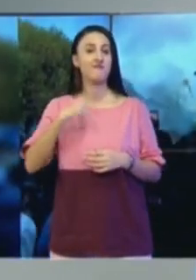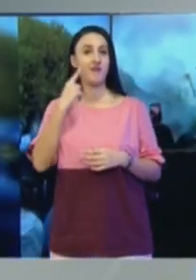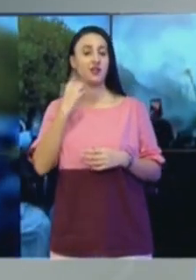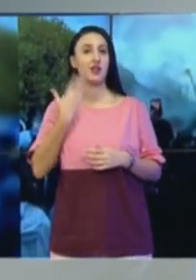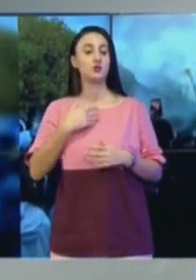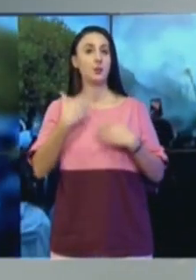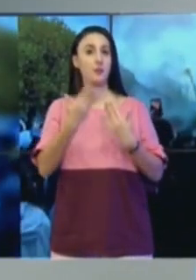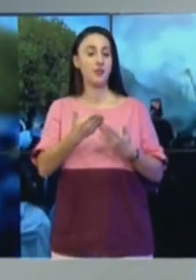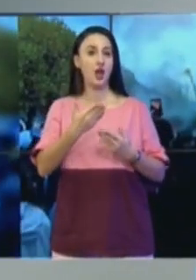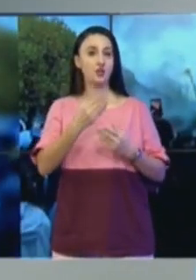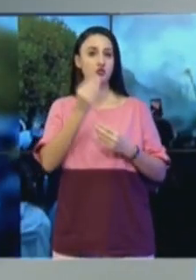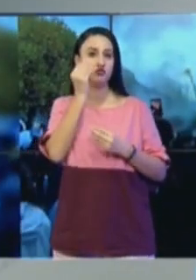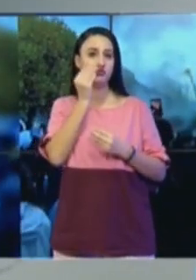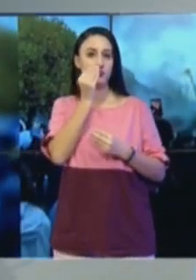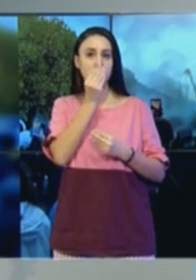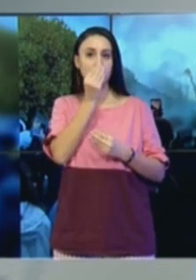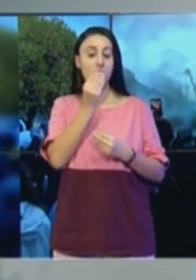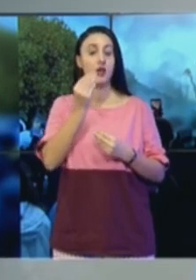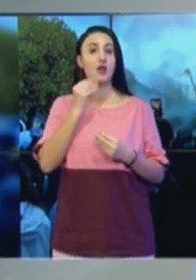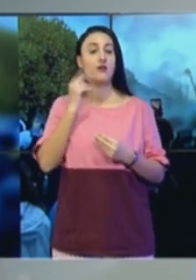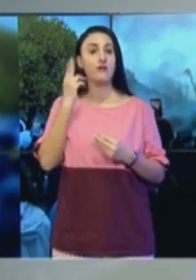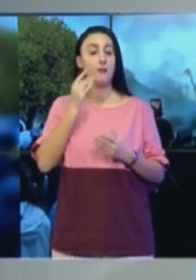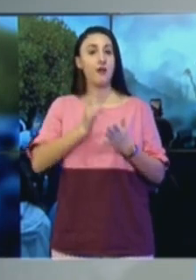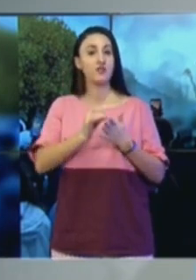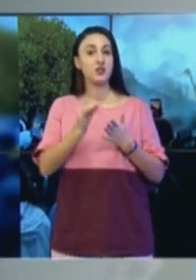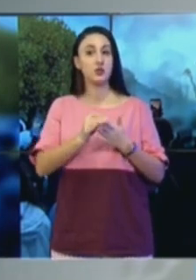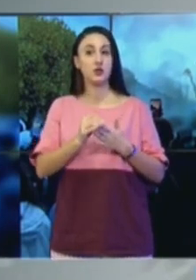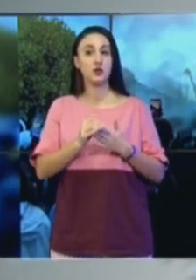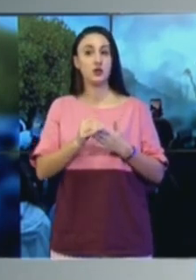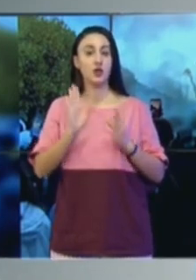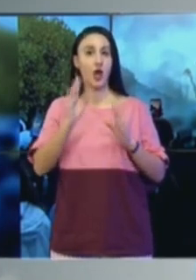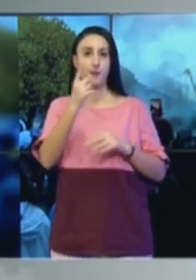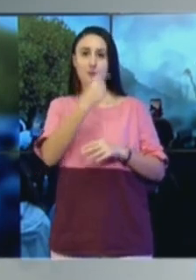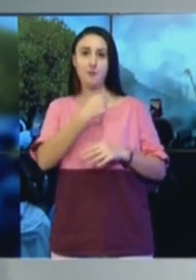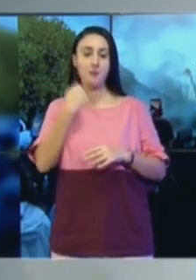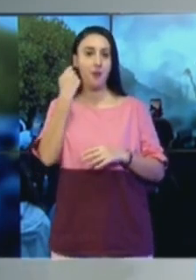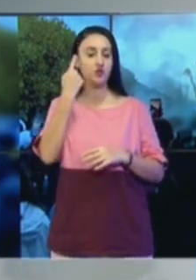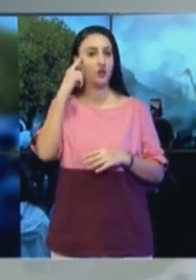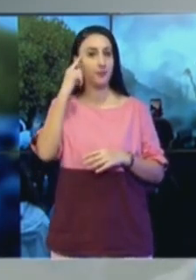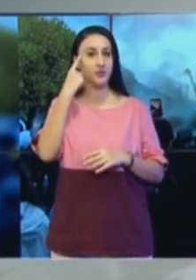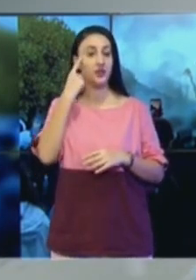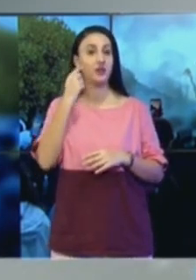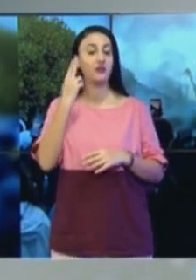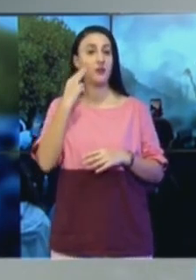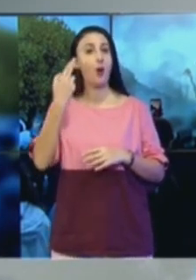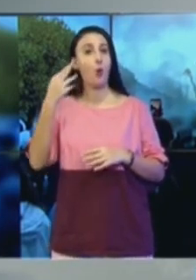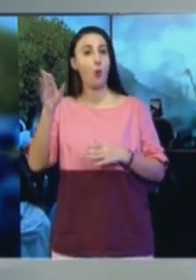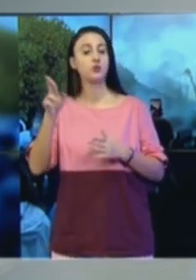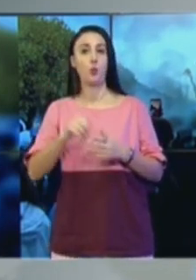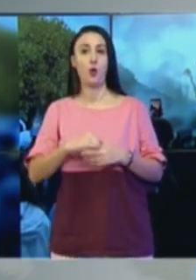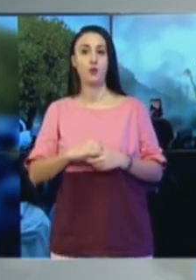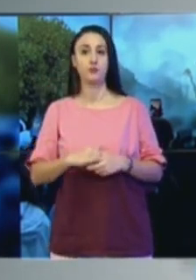să-mi dea un șervețel. Casiera... Asta, am imaginea asta, nu mi iese din minte, deci casiera continua